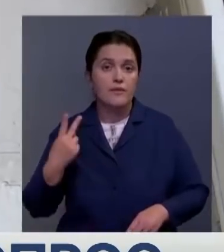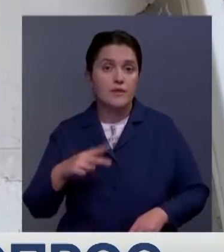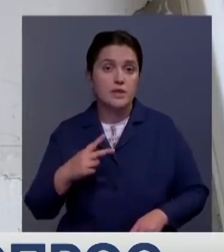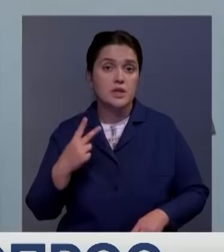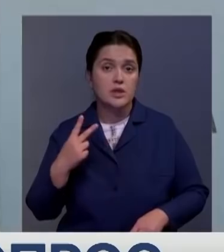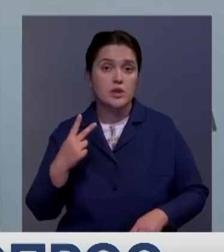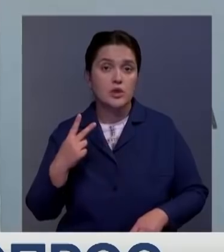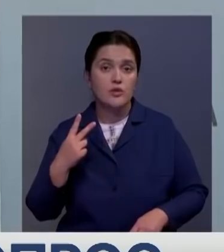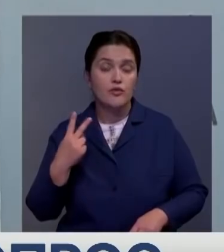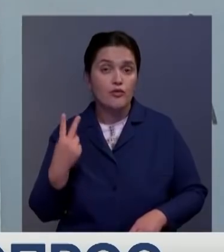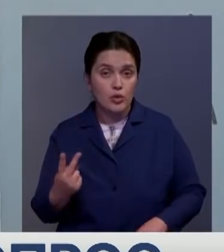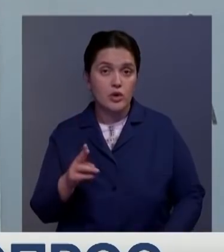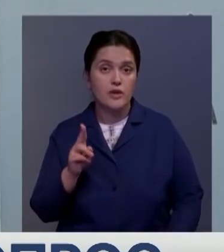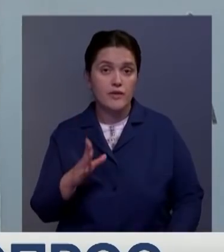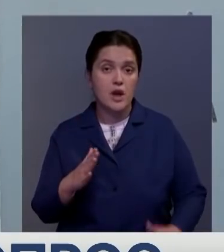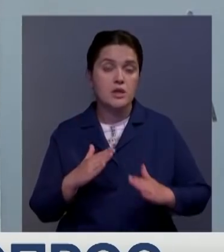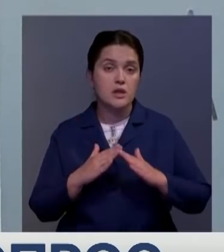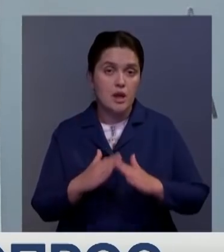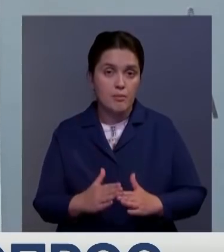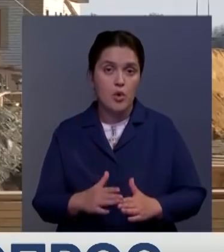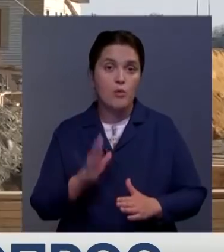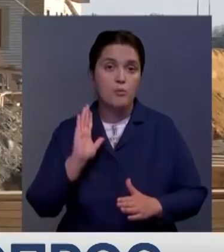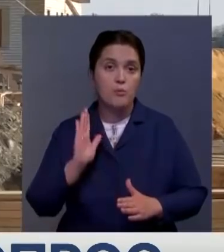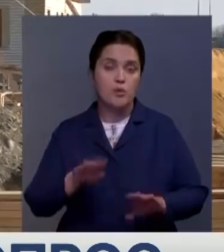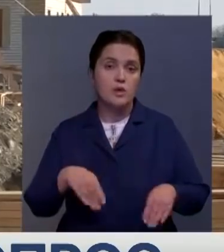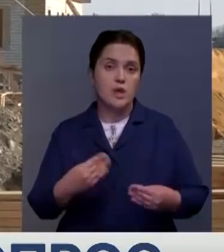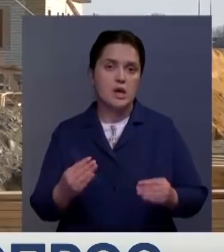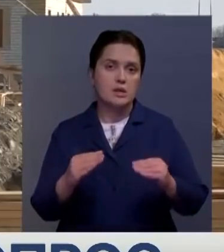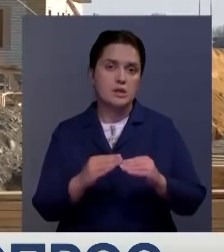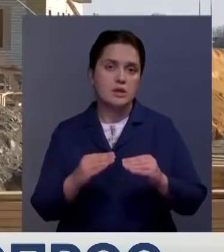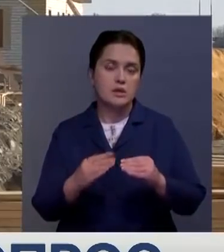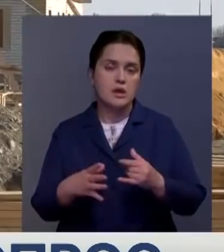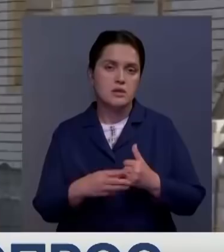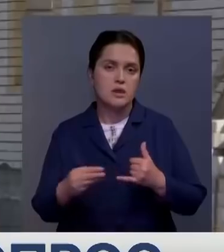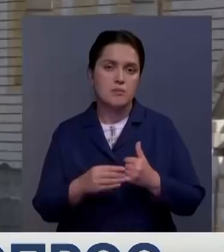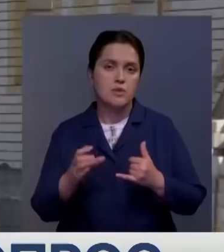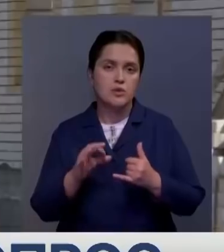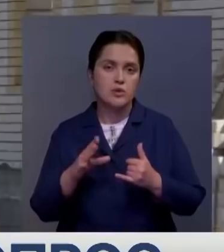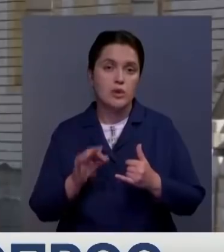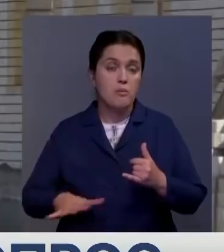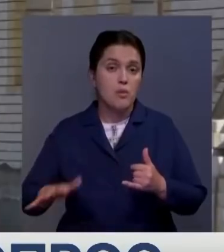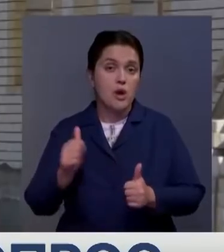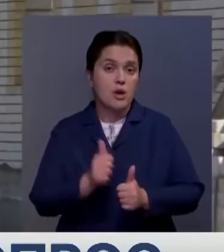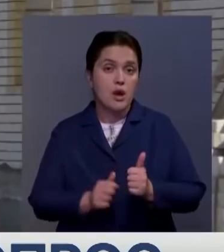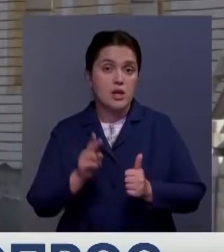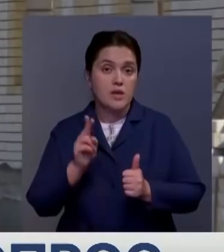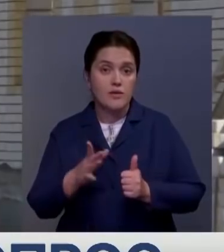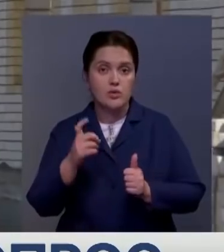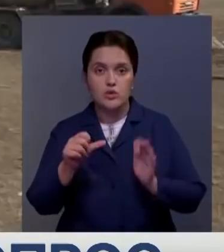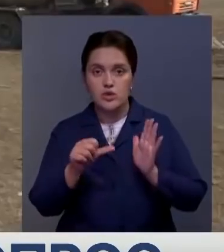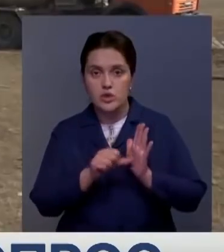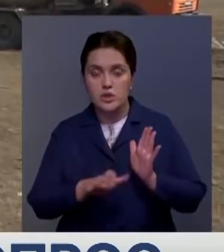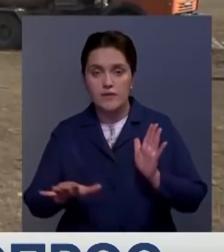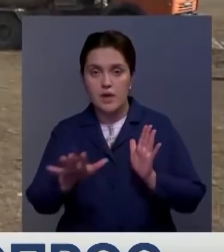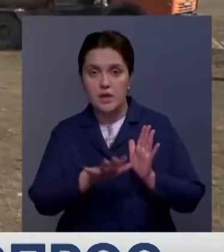и 22 квартирных домов, которым прилагаются по 10 соток земли. Площадь каждой квартиры в таких домах